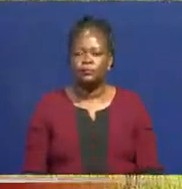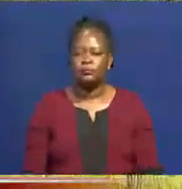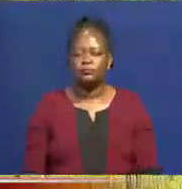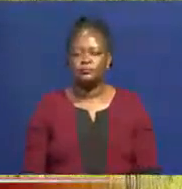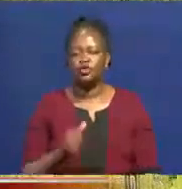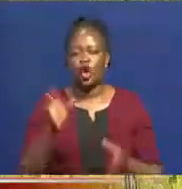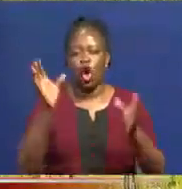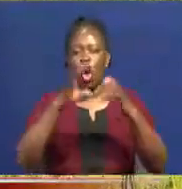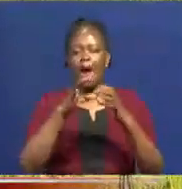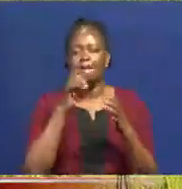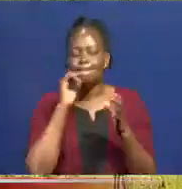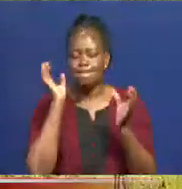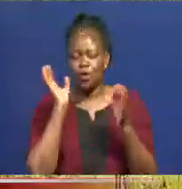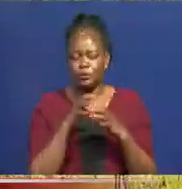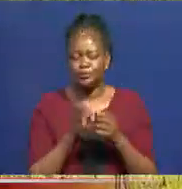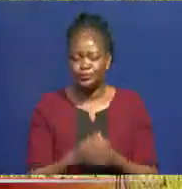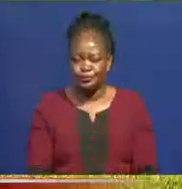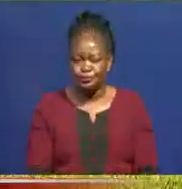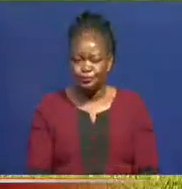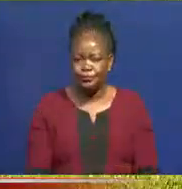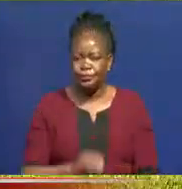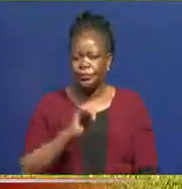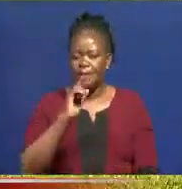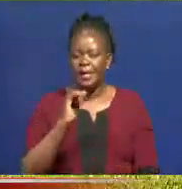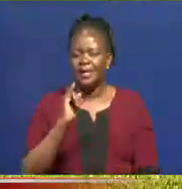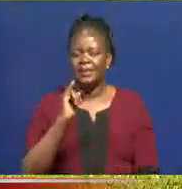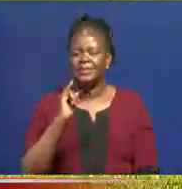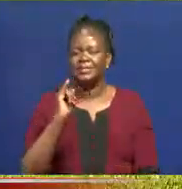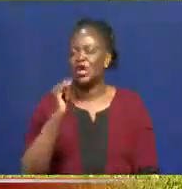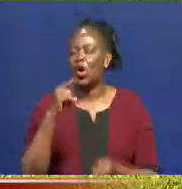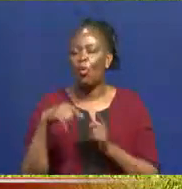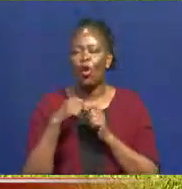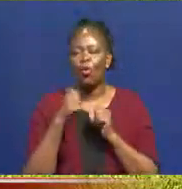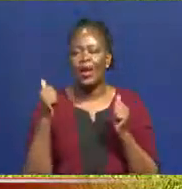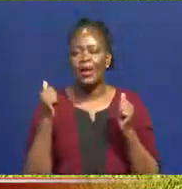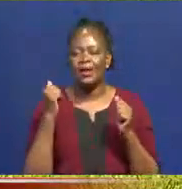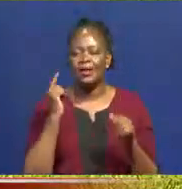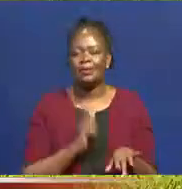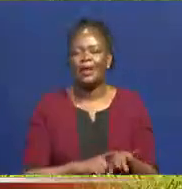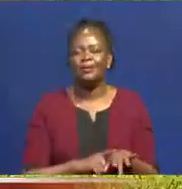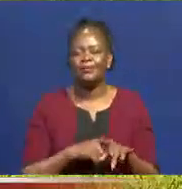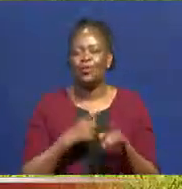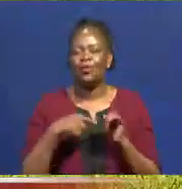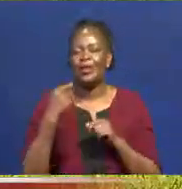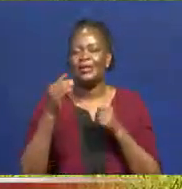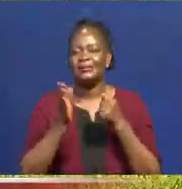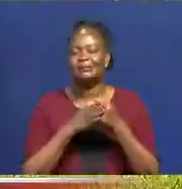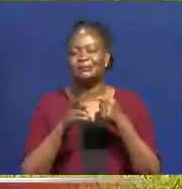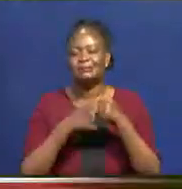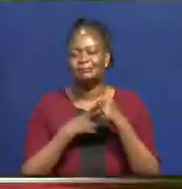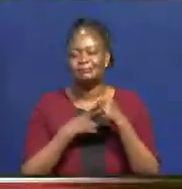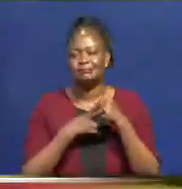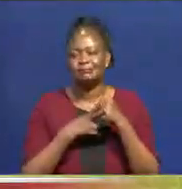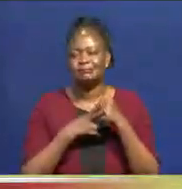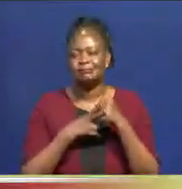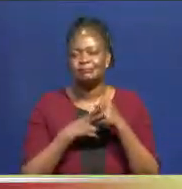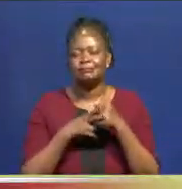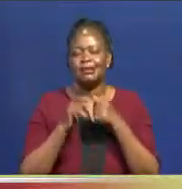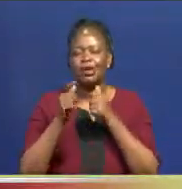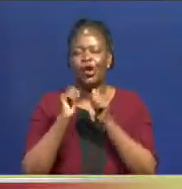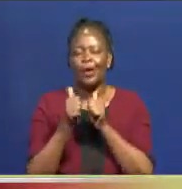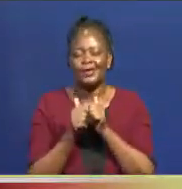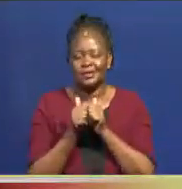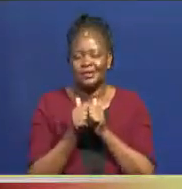Katika kitengo cha wavulana, Jabari Ongwae alionyesha umahiri wake baada ya kuandikisha alama 97. Mashindano